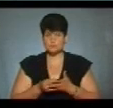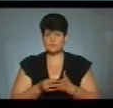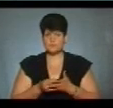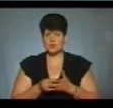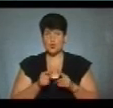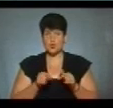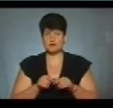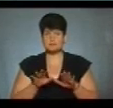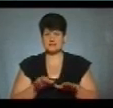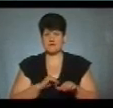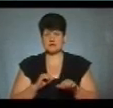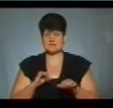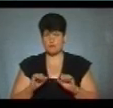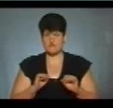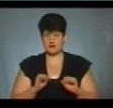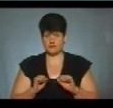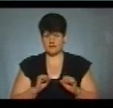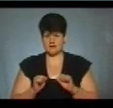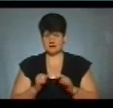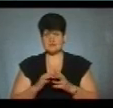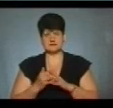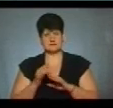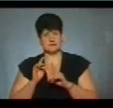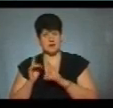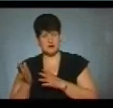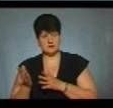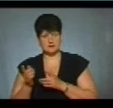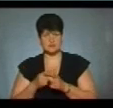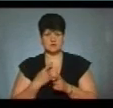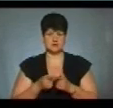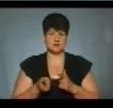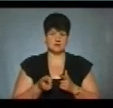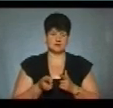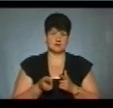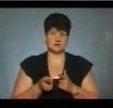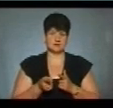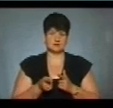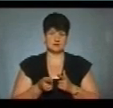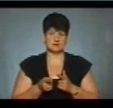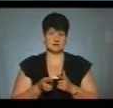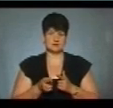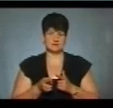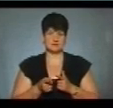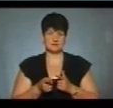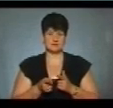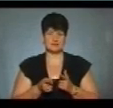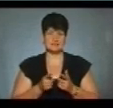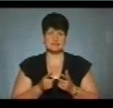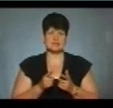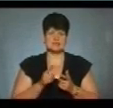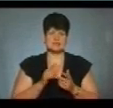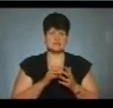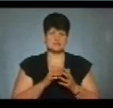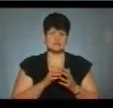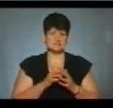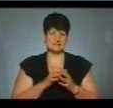орган місцевого самоврядування. Чи це селищна рада, чи це там, відповідно, там, селищна, сільська рада.